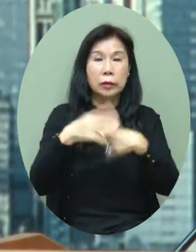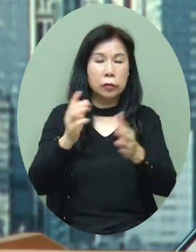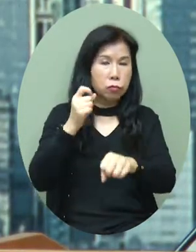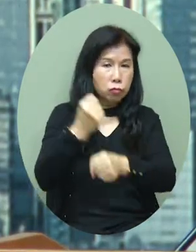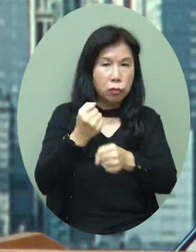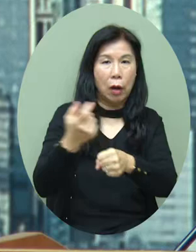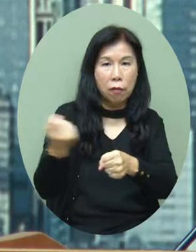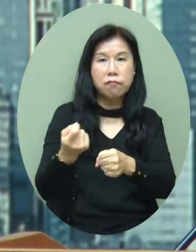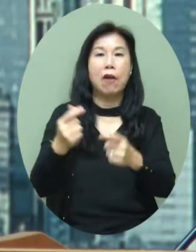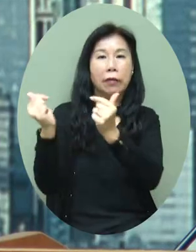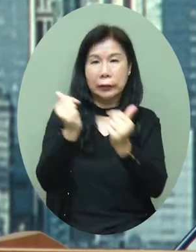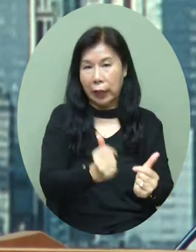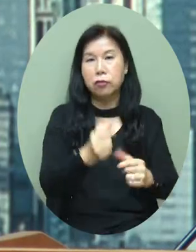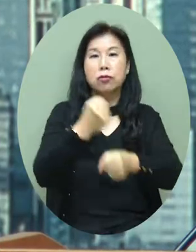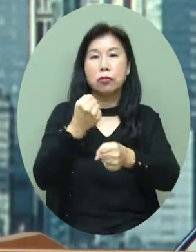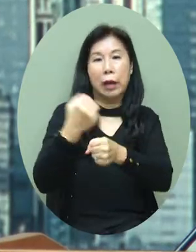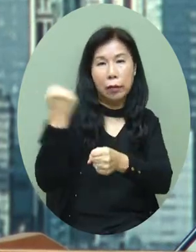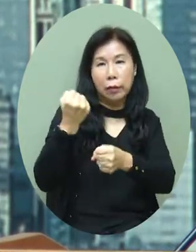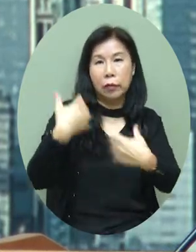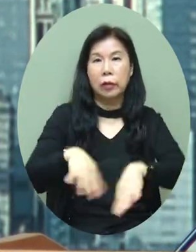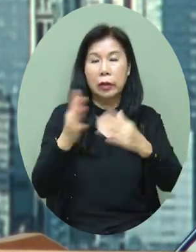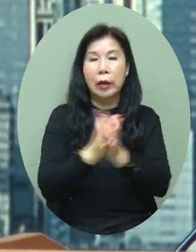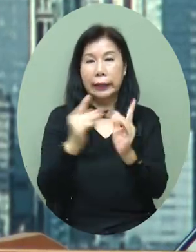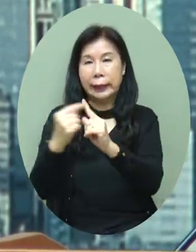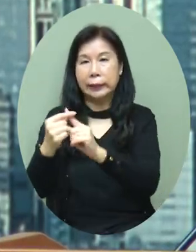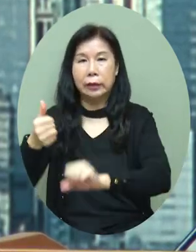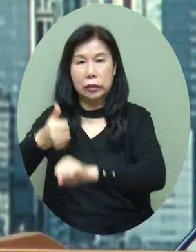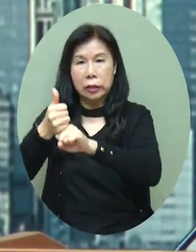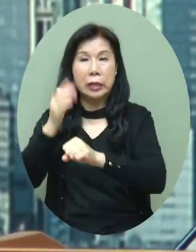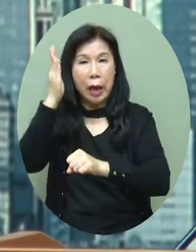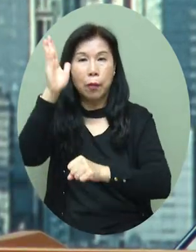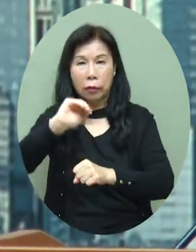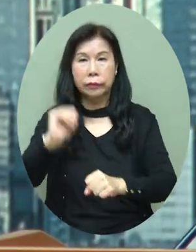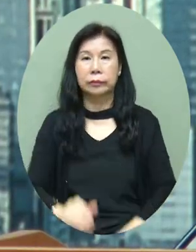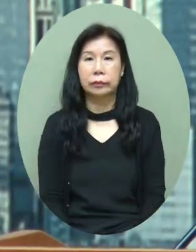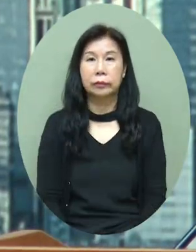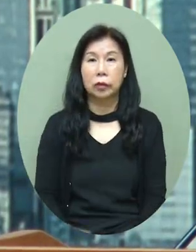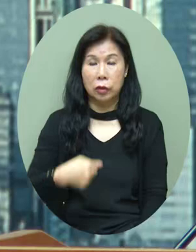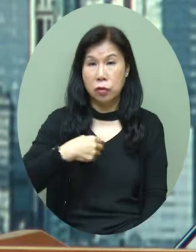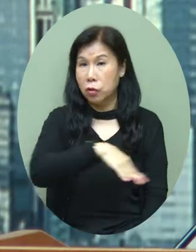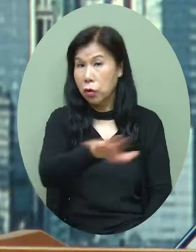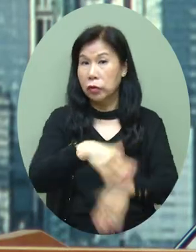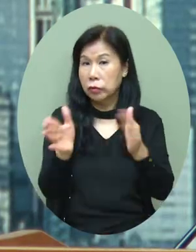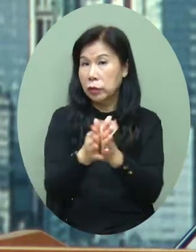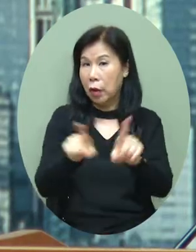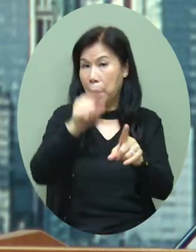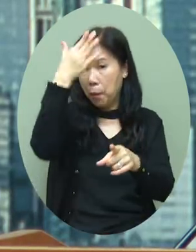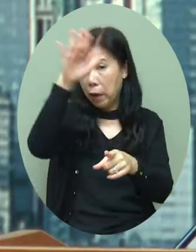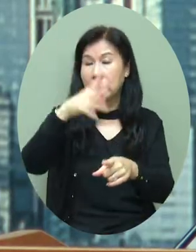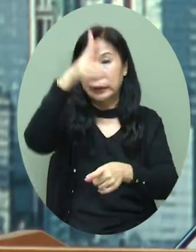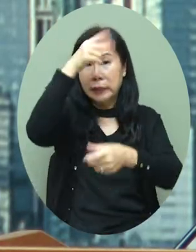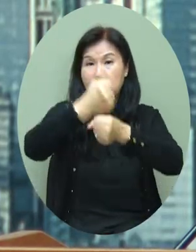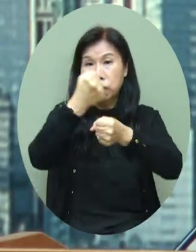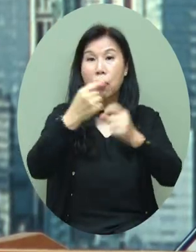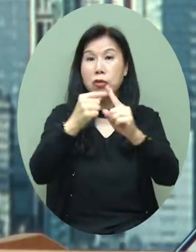效嘅精神去履行職責，不負市民嘅期望。我哋亦都十分之理解公務員